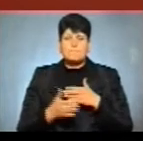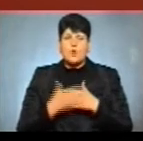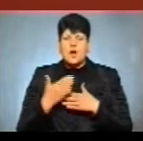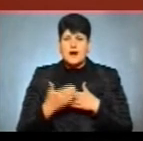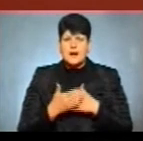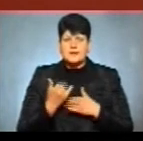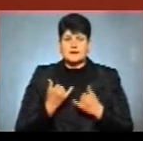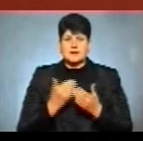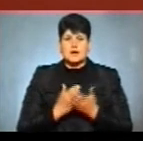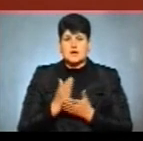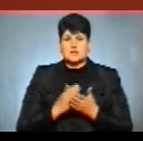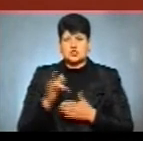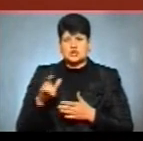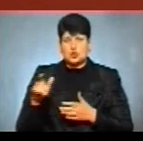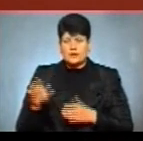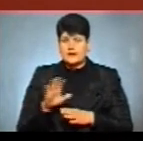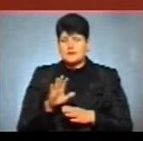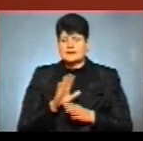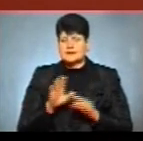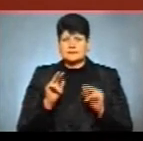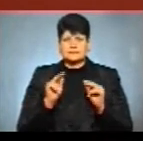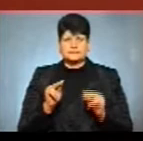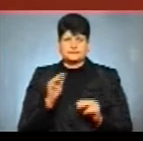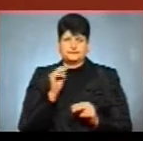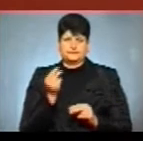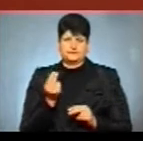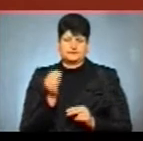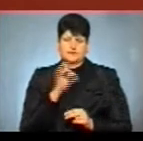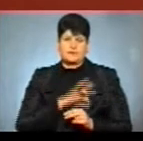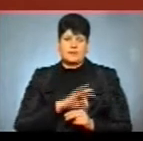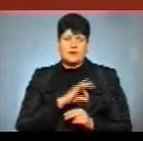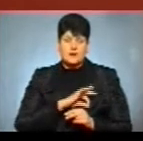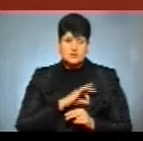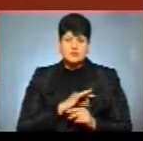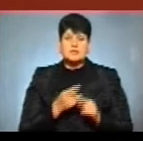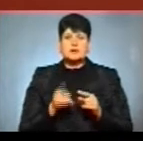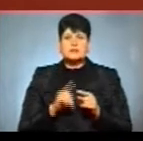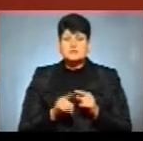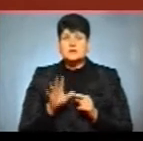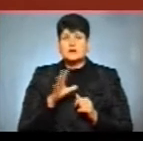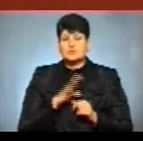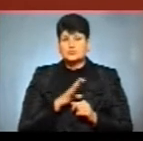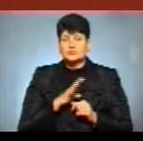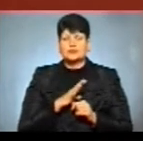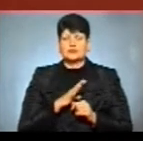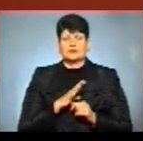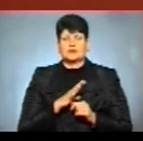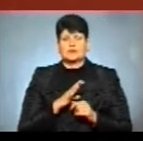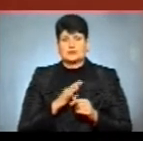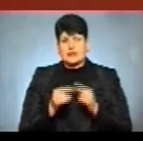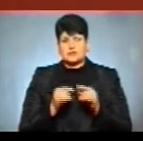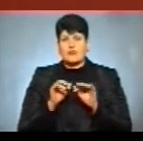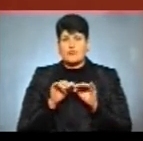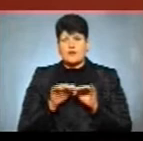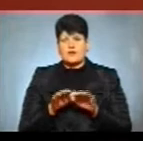покарання для чиновників за незаконне збагачення. Наскільки ми пригадуємо, що саме е-декларування це було як наслідком впровадження цієї